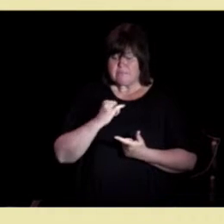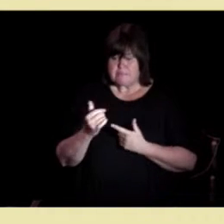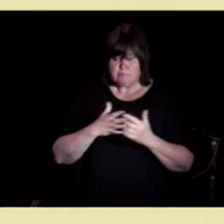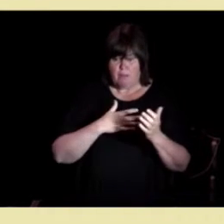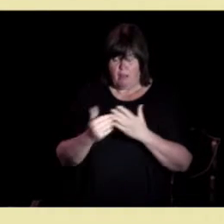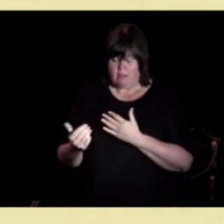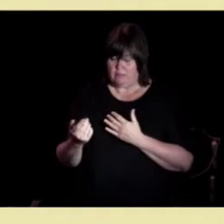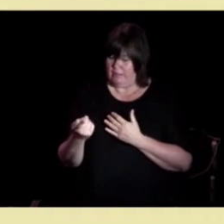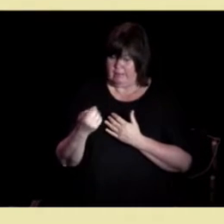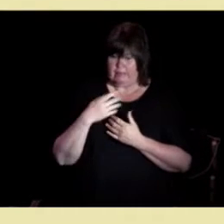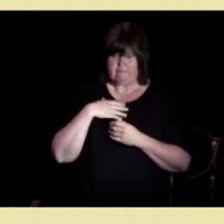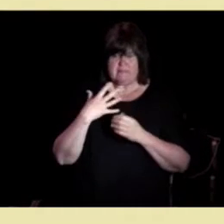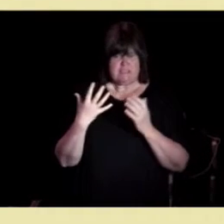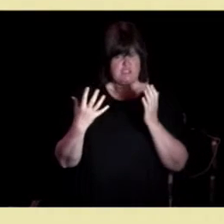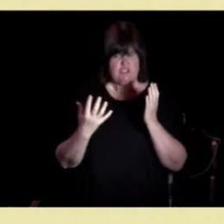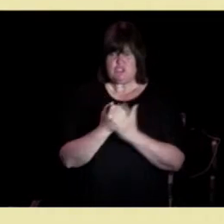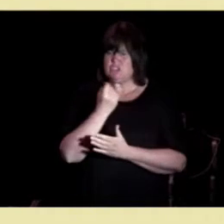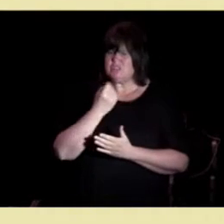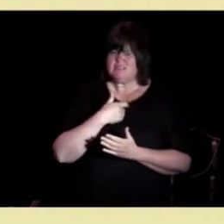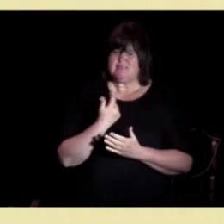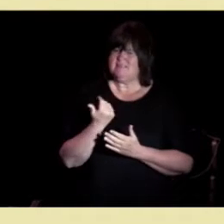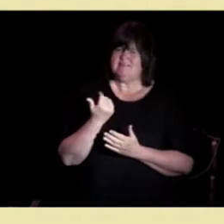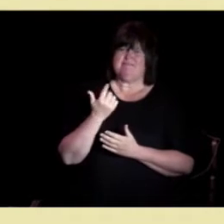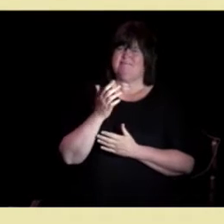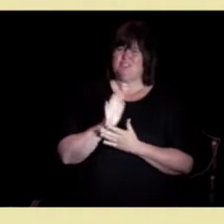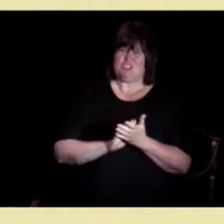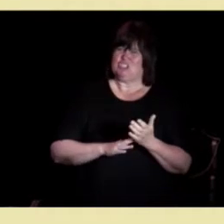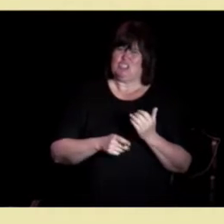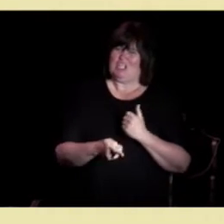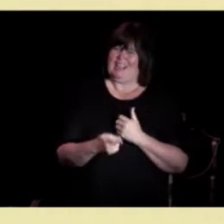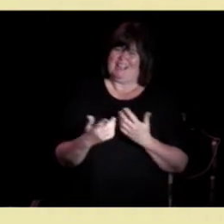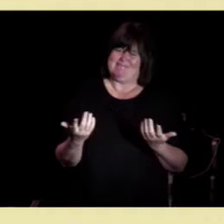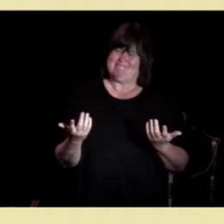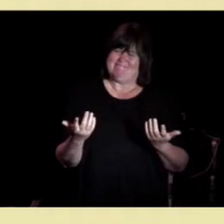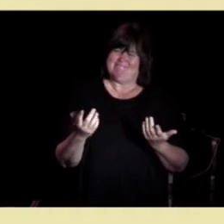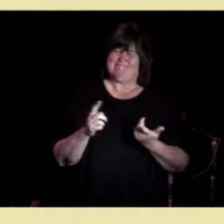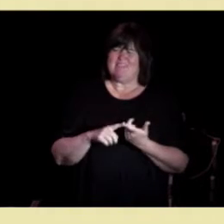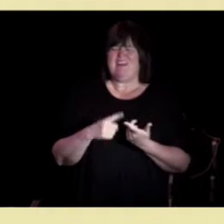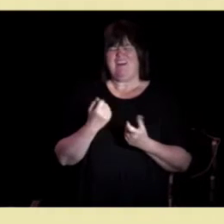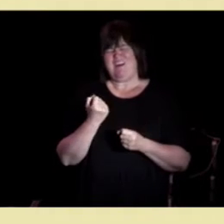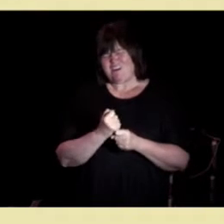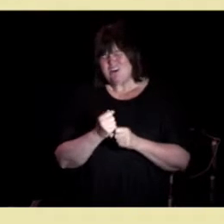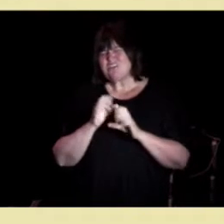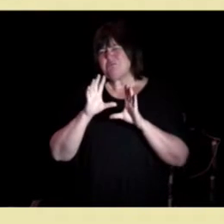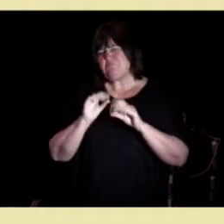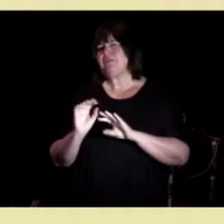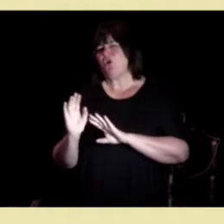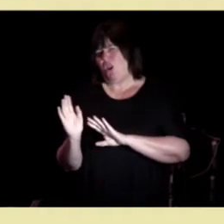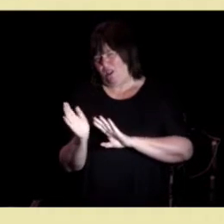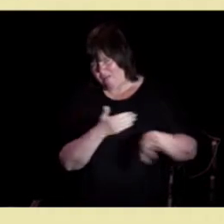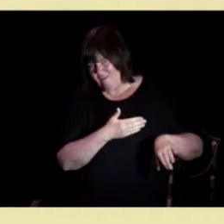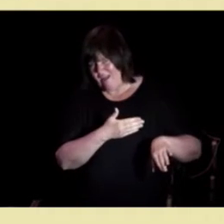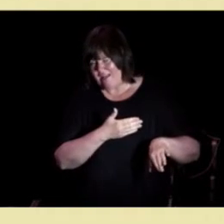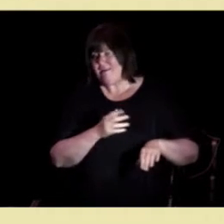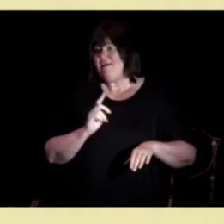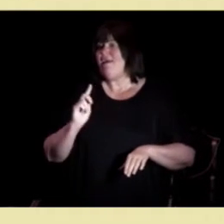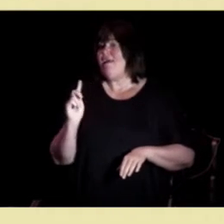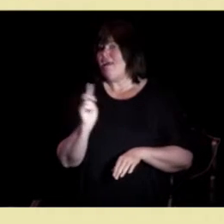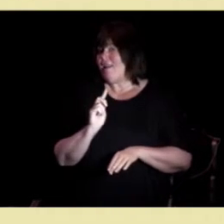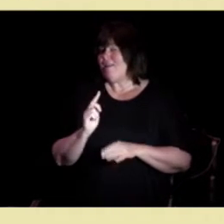behandlingen ikke er overveiende sannsynlig, er det kanskje bedre å la være, eller i alle fall å vente.